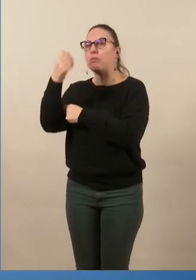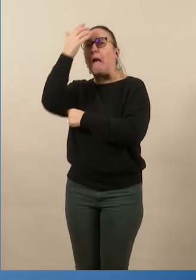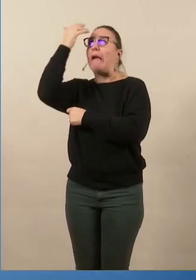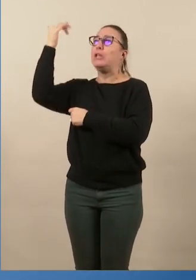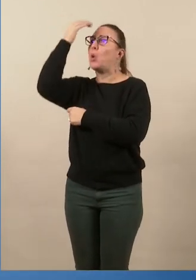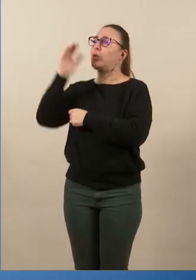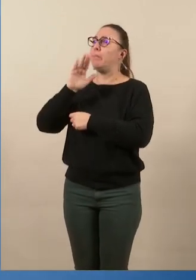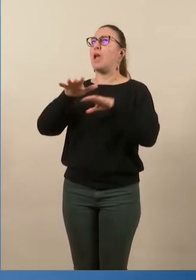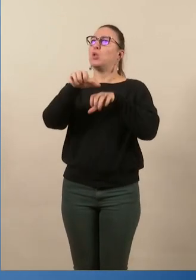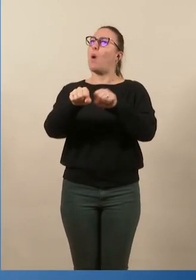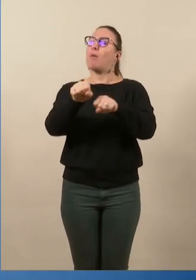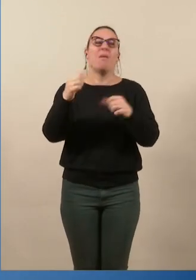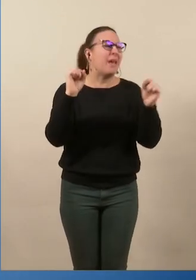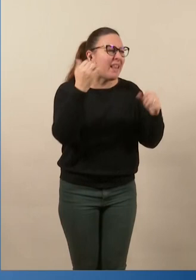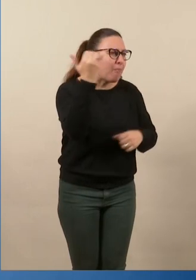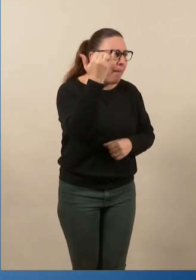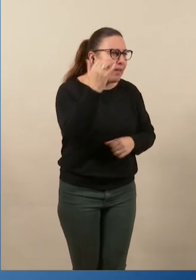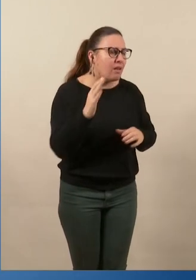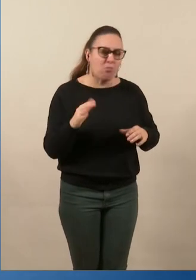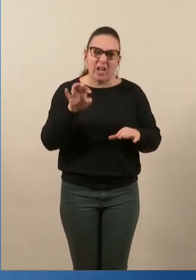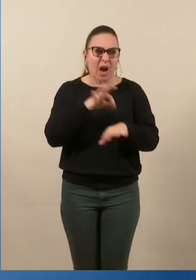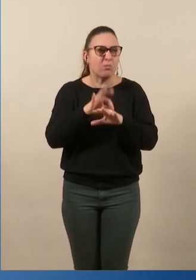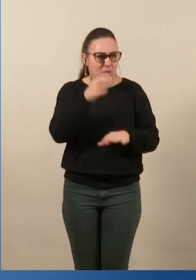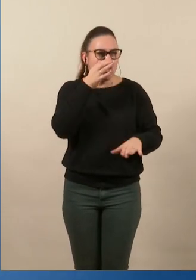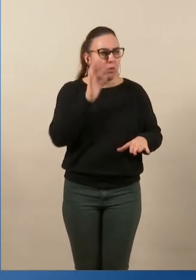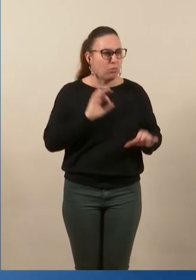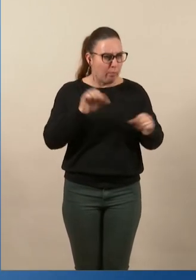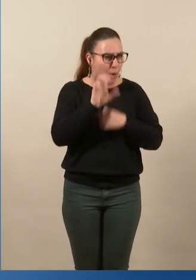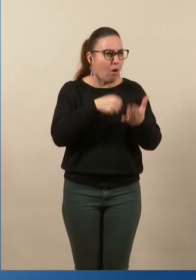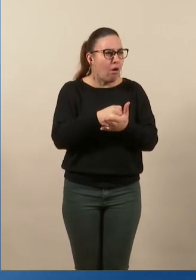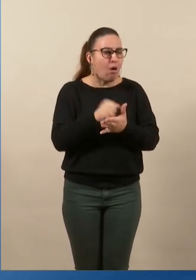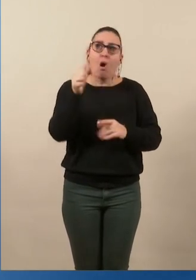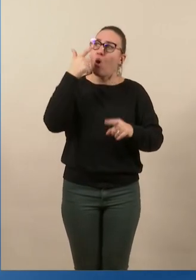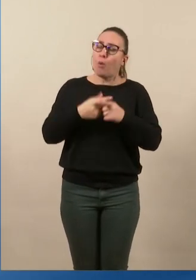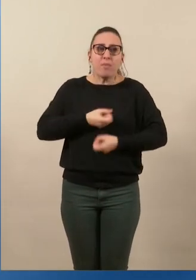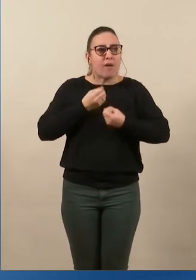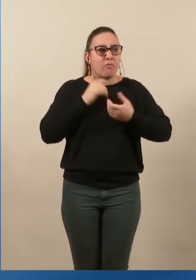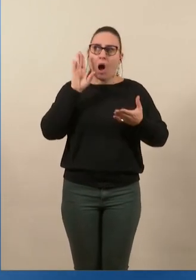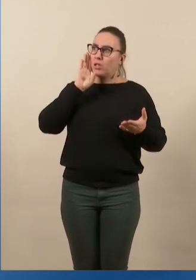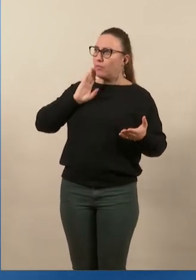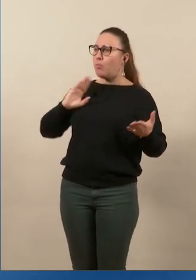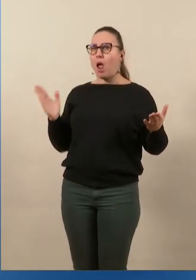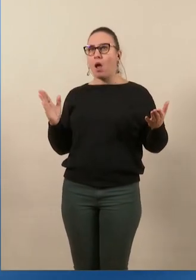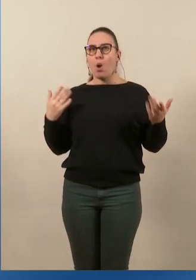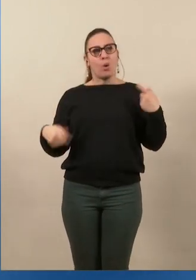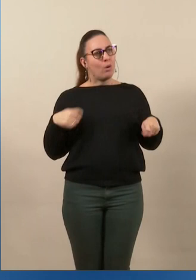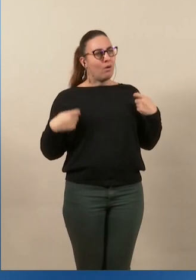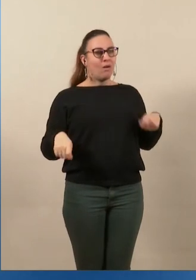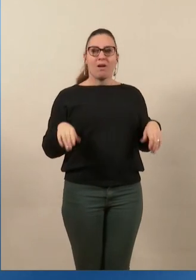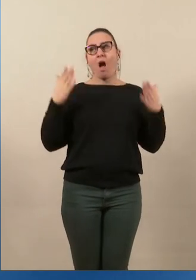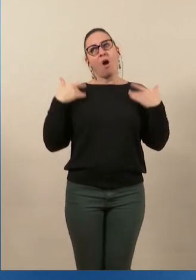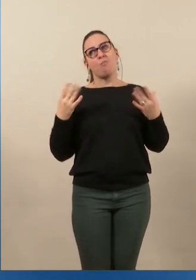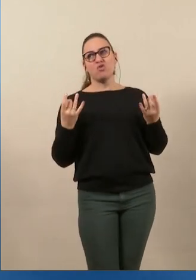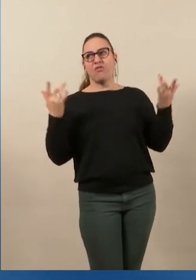proquat vous énervez pas je vous ai écouté pendant 40 minutes vous pouvez aussi m'écouter c'est la première fois que je prends la parole ce soir soyez indulgent avec moi vous savez je